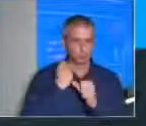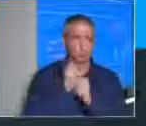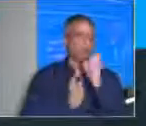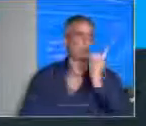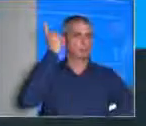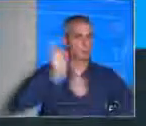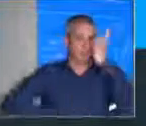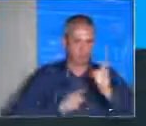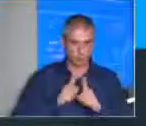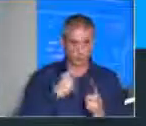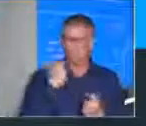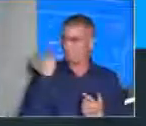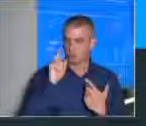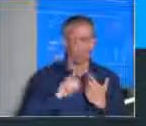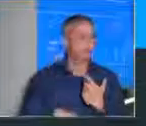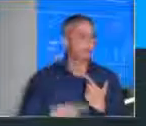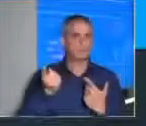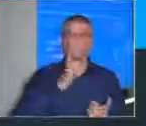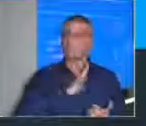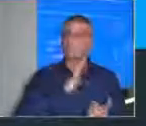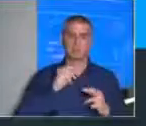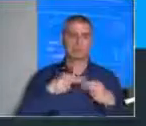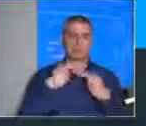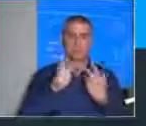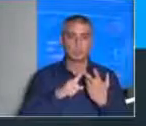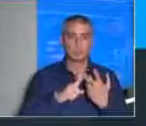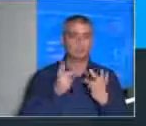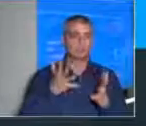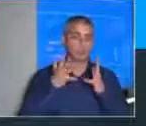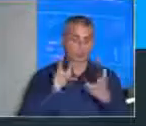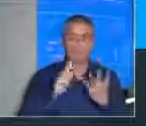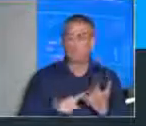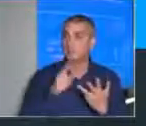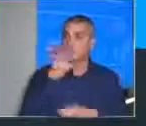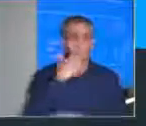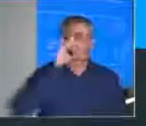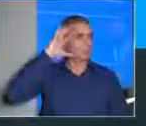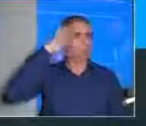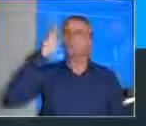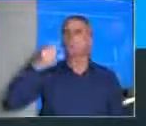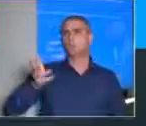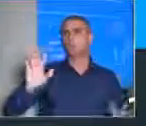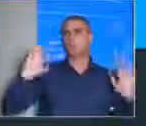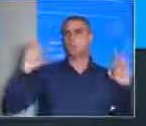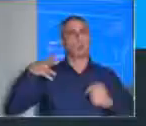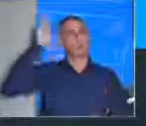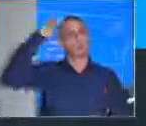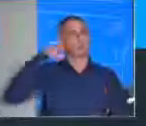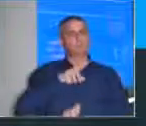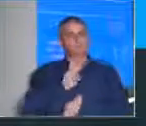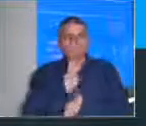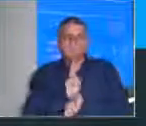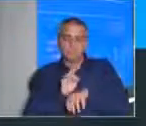שיגורי טילים, כמו שהזכרנו קודם, שמאיימת על שכנותיה, שהיא תוקפנית, שזאת מדינה מטורפת, שם דווקא טראמפ נוהג באיזה